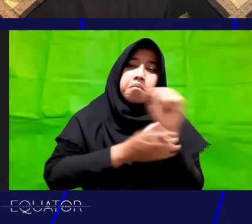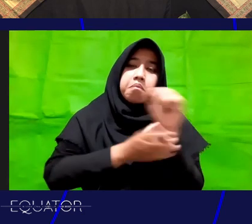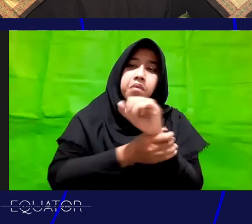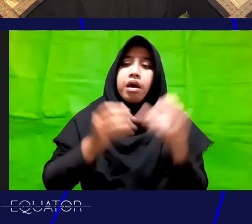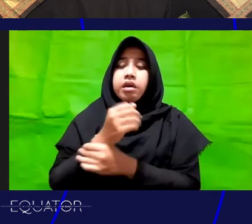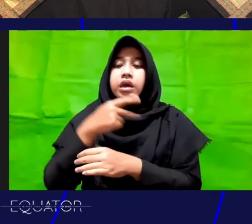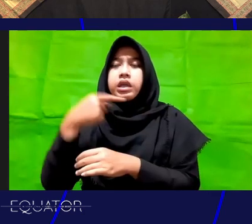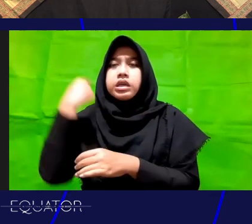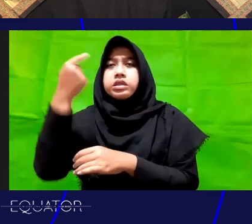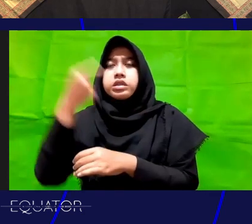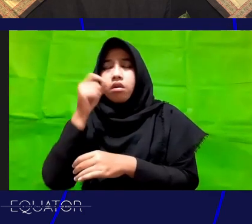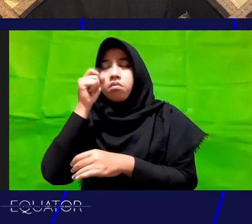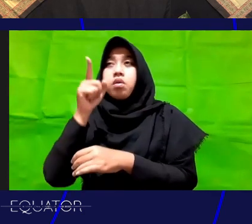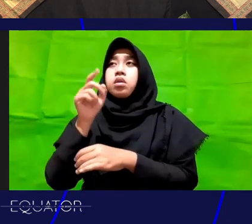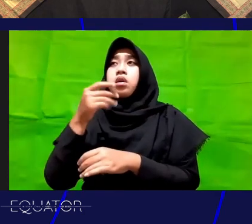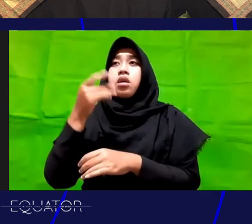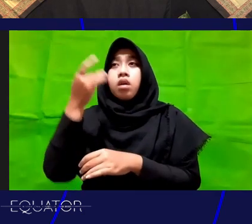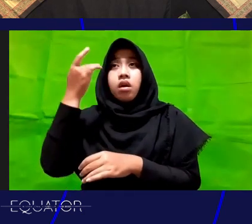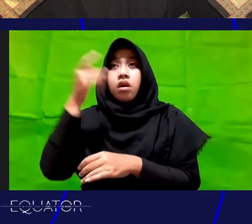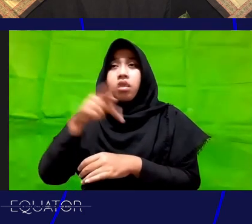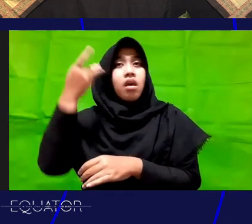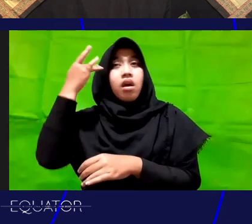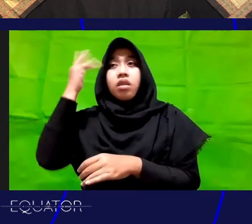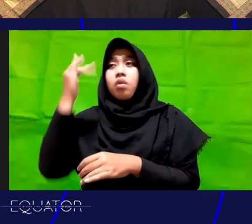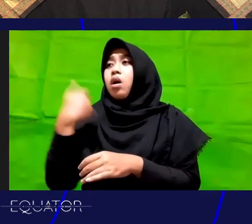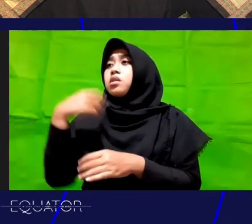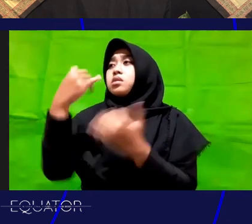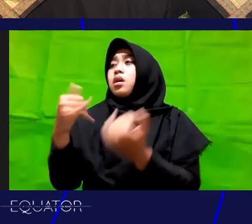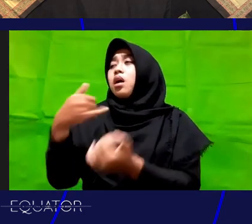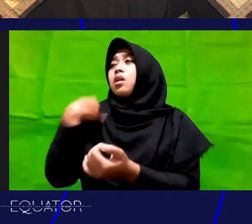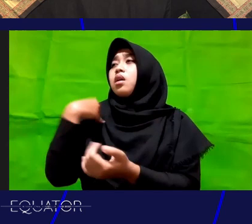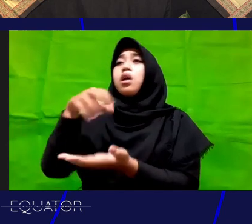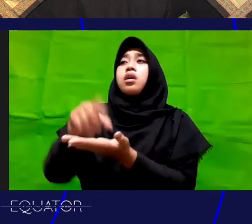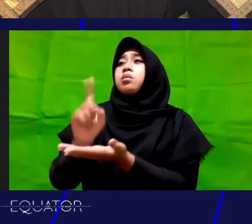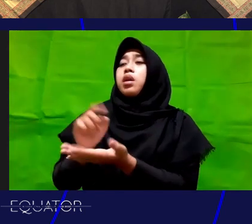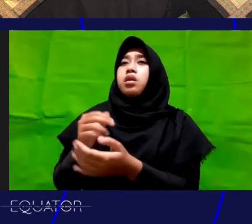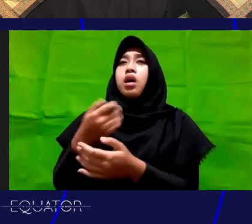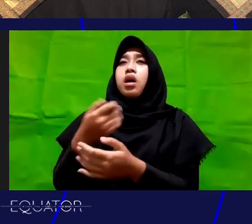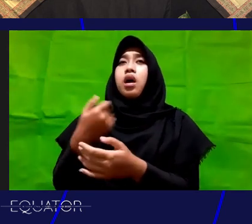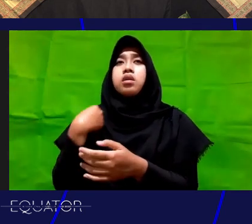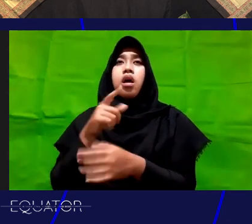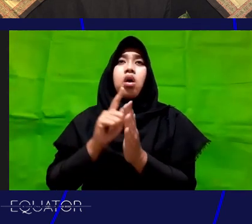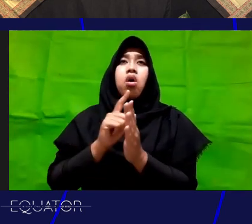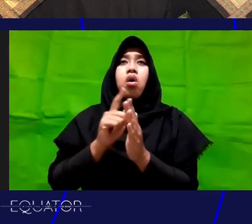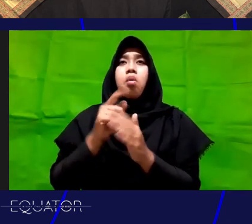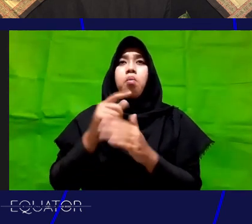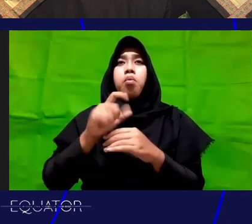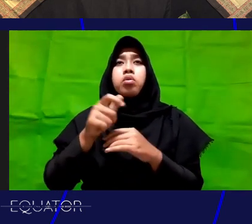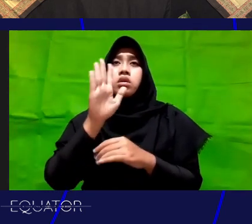itu sering banget gitu. Jadi ada lagging sekitar 5 menit gitu, kita di mana sih ini, lagi ngapain gitu, berarti saking,